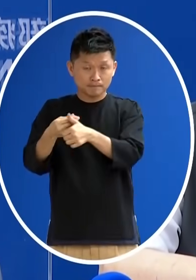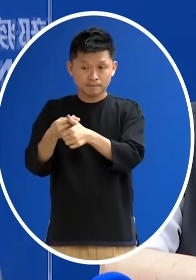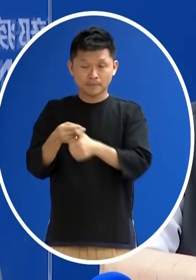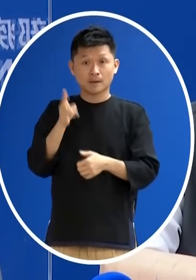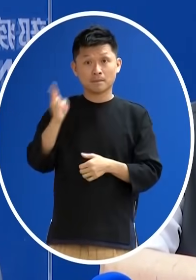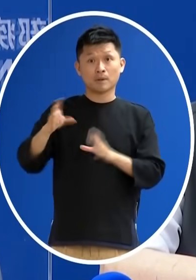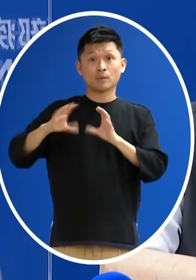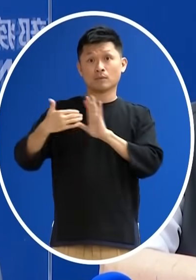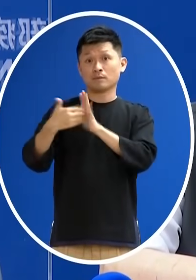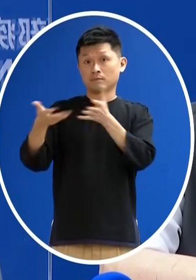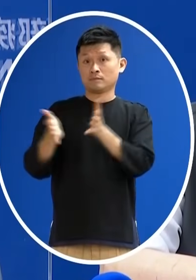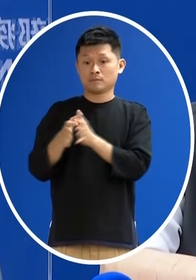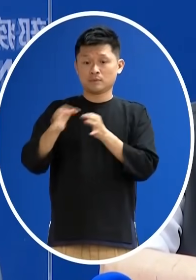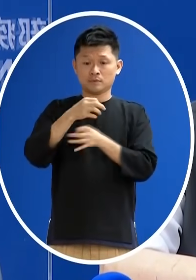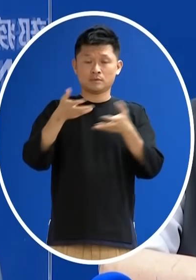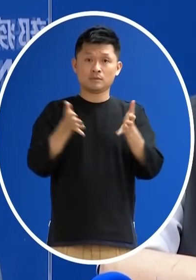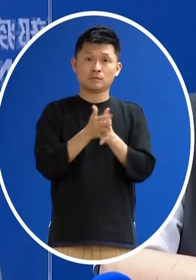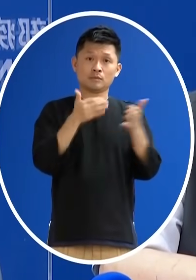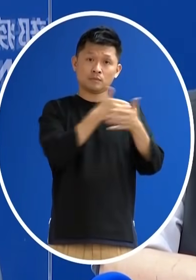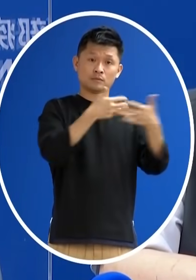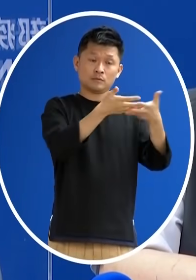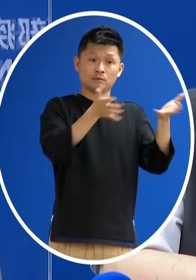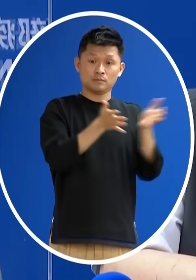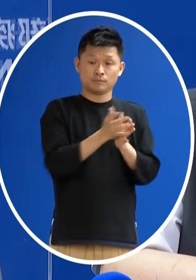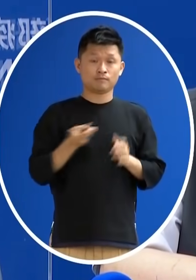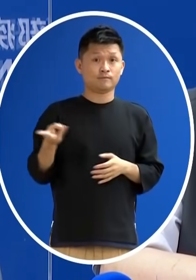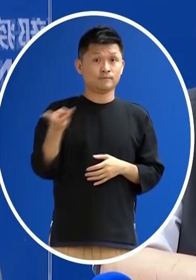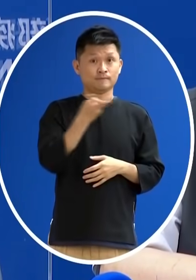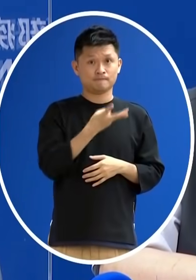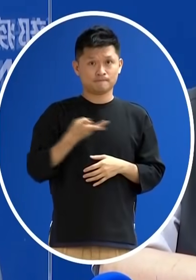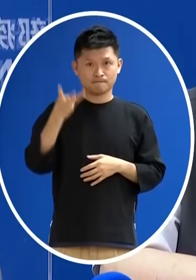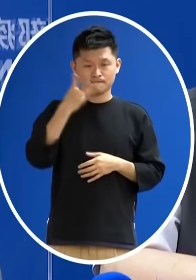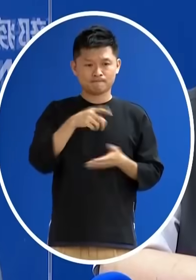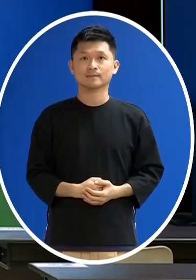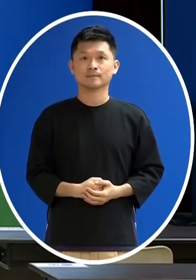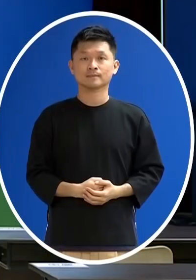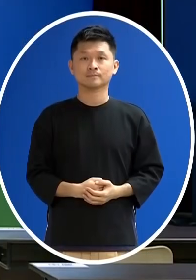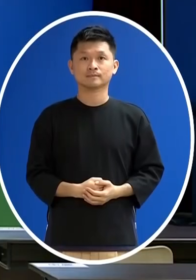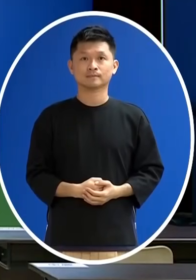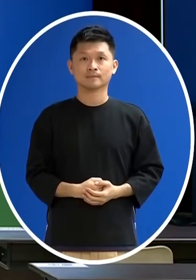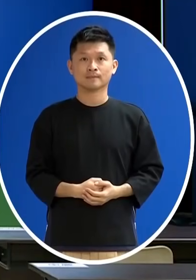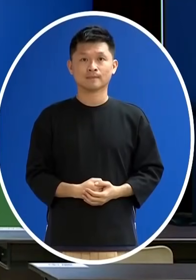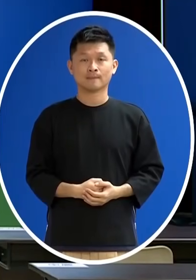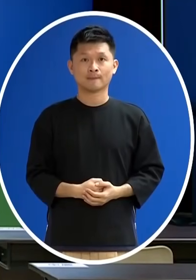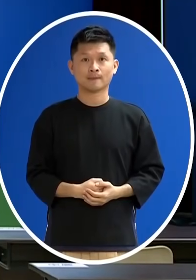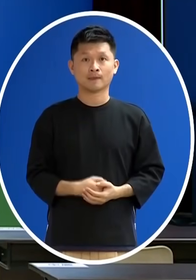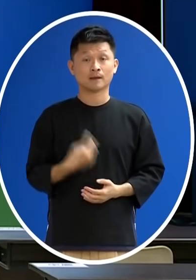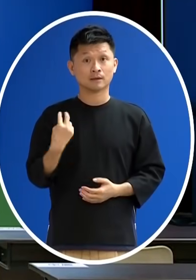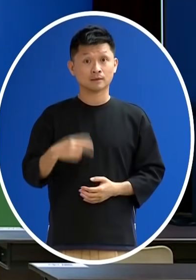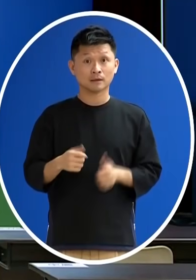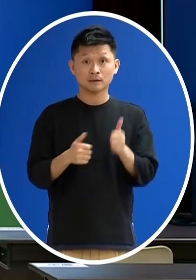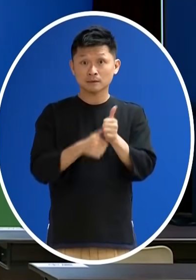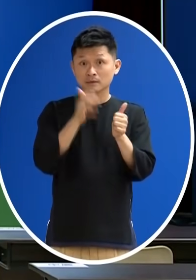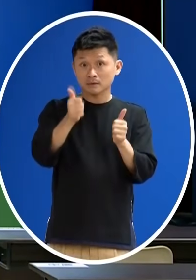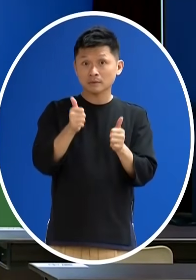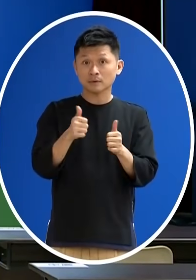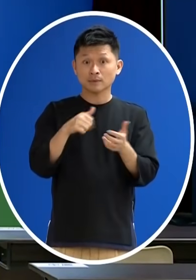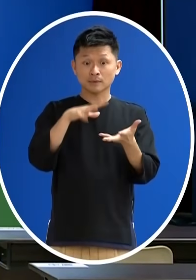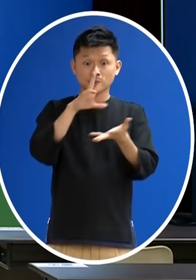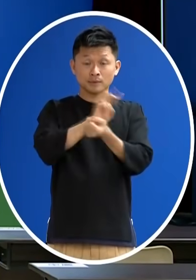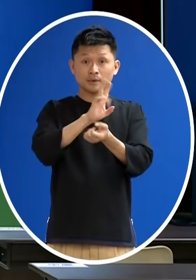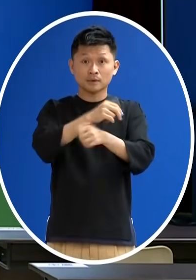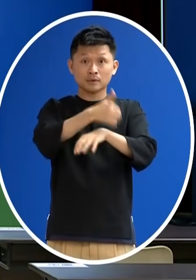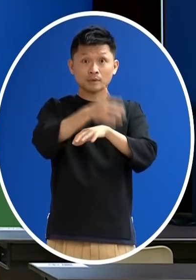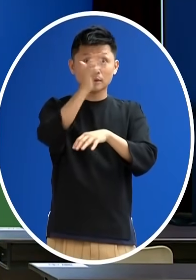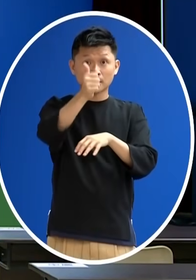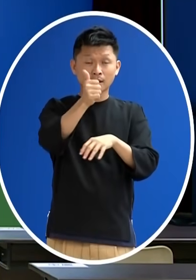安部、经济部兼交通部来分别来提出来。 说市长，就是说这个云林县长的哥